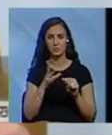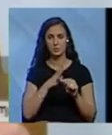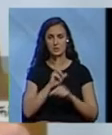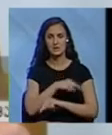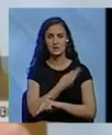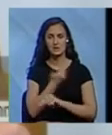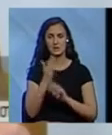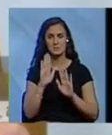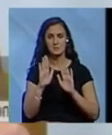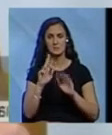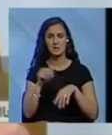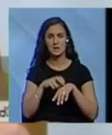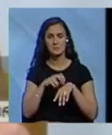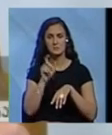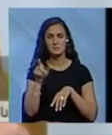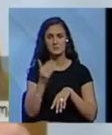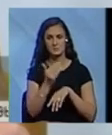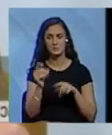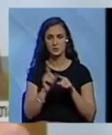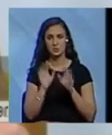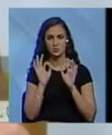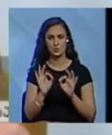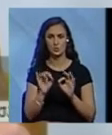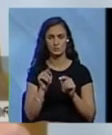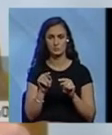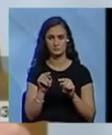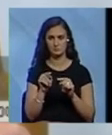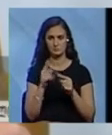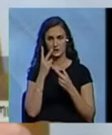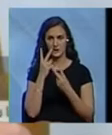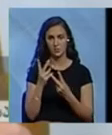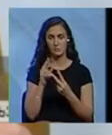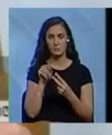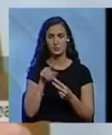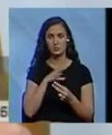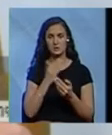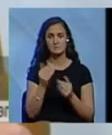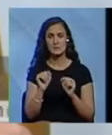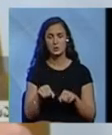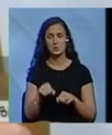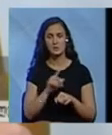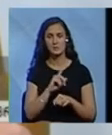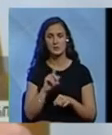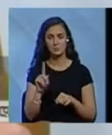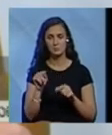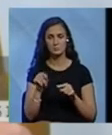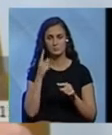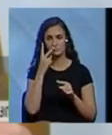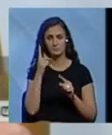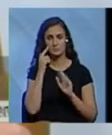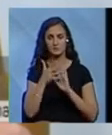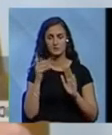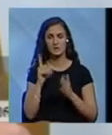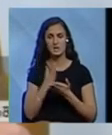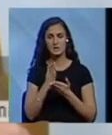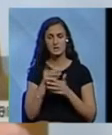კლინიკის ხელმძღვანელების და ექიმების მხრიდანაც ადეკვატურად აღქმული, მათ ქონდეთ იმის საშუალება, რომ შეიცნონ რა